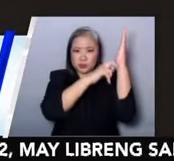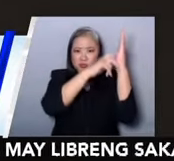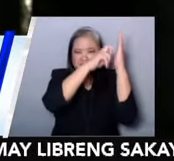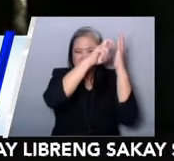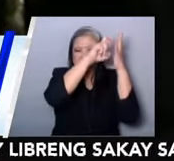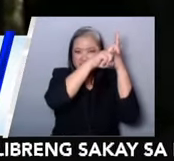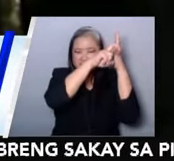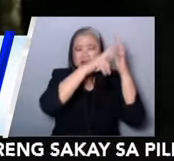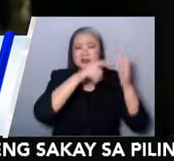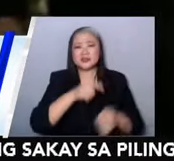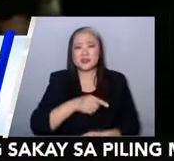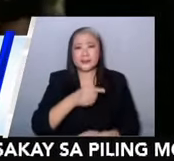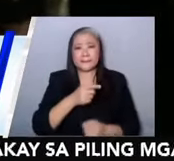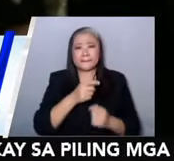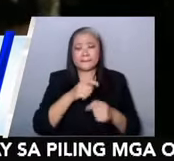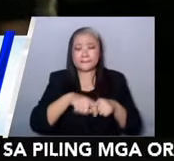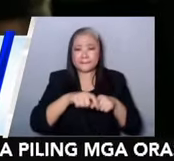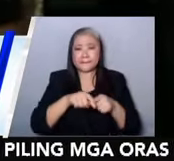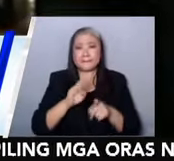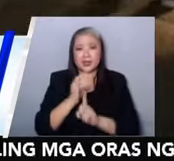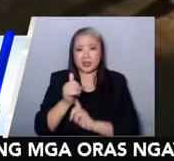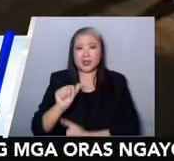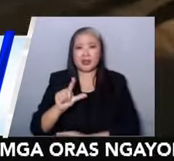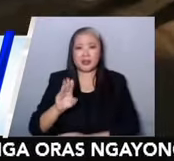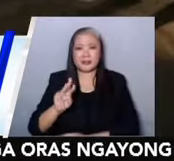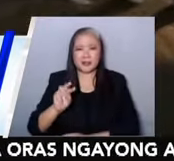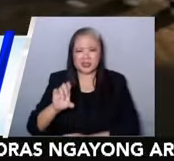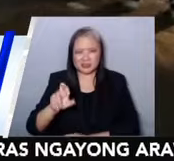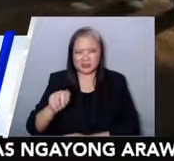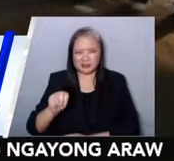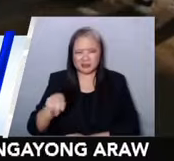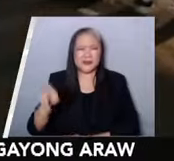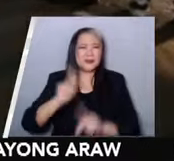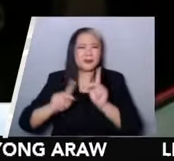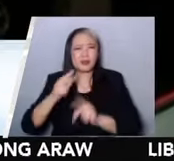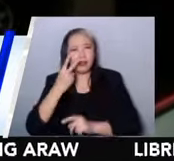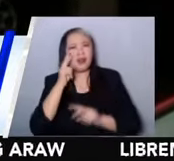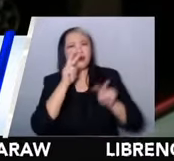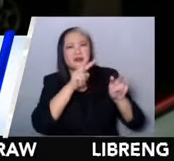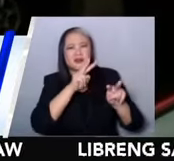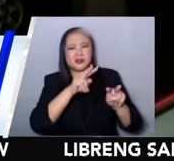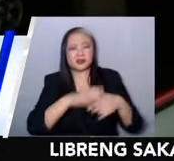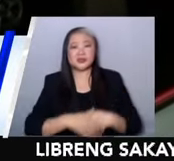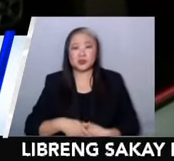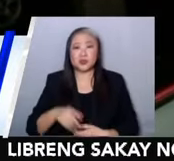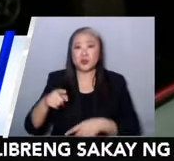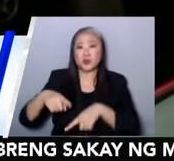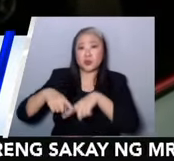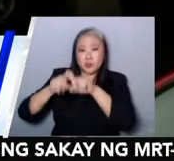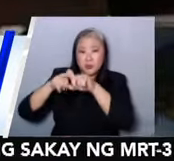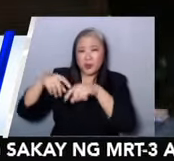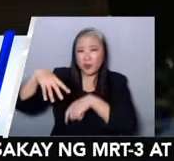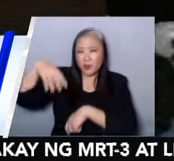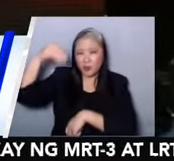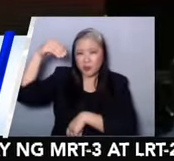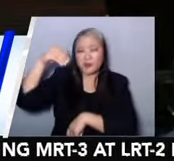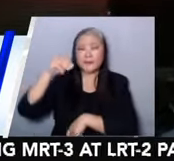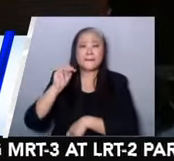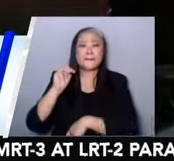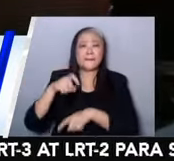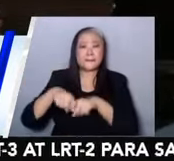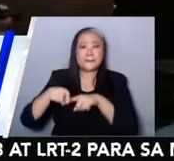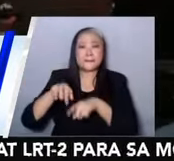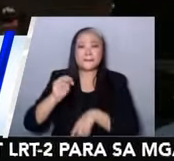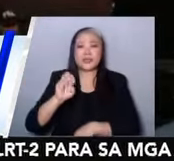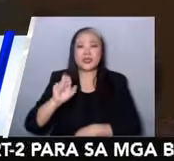Almacen. Naglabasa ng mga residente. Pansamantalang pinutol ng Meralco ang supply ng kuryente habang nagpapatuloy ang rescue operation